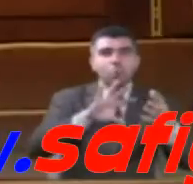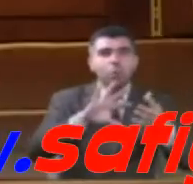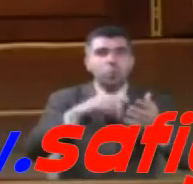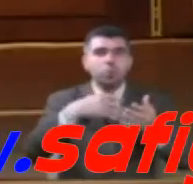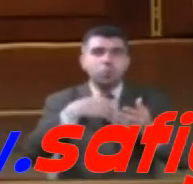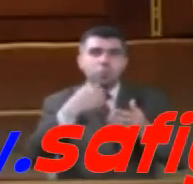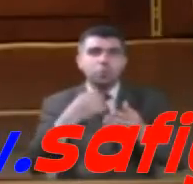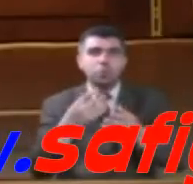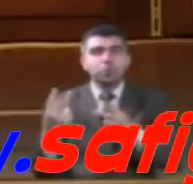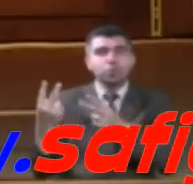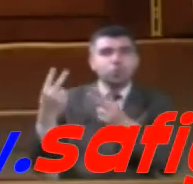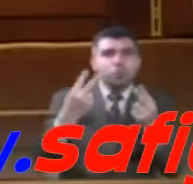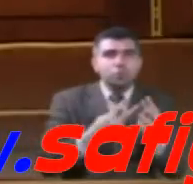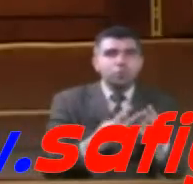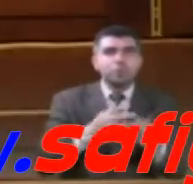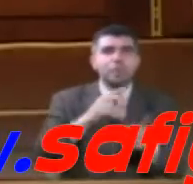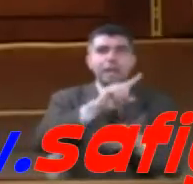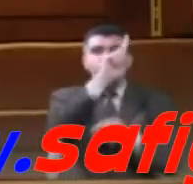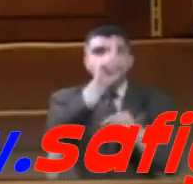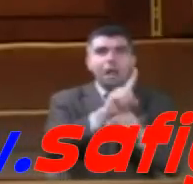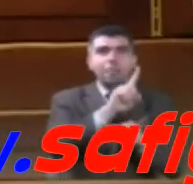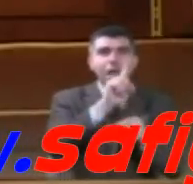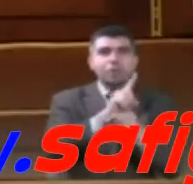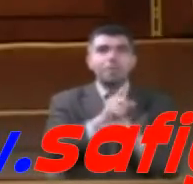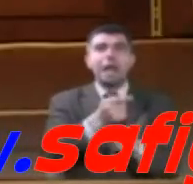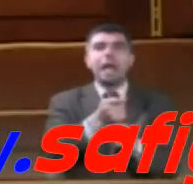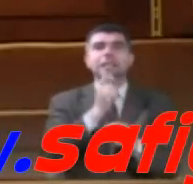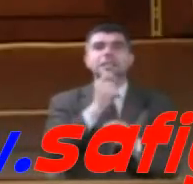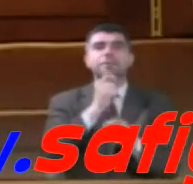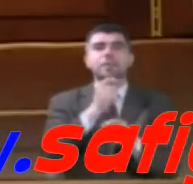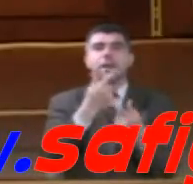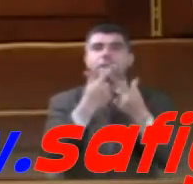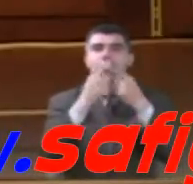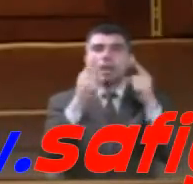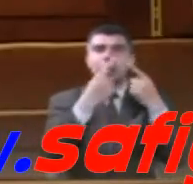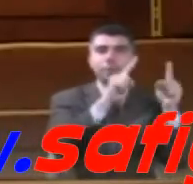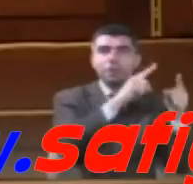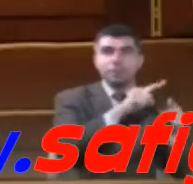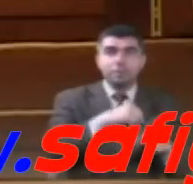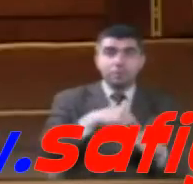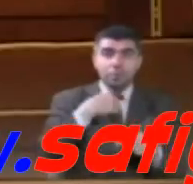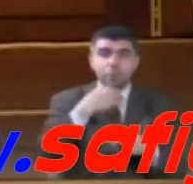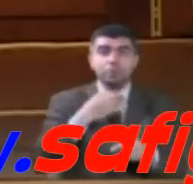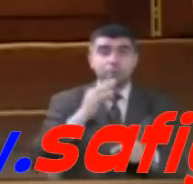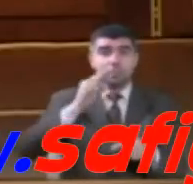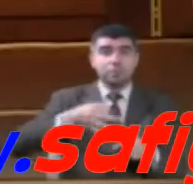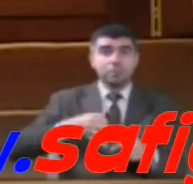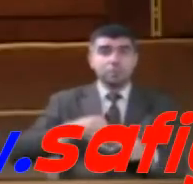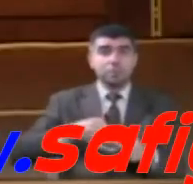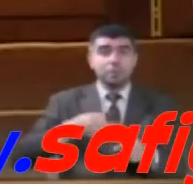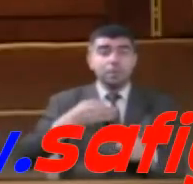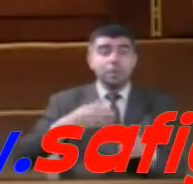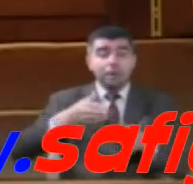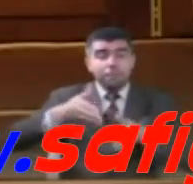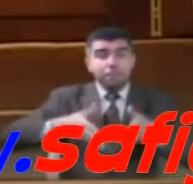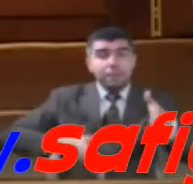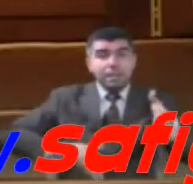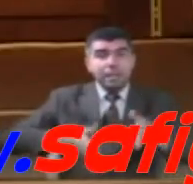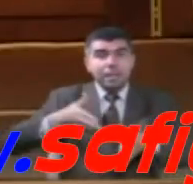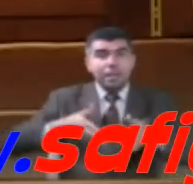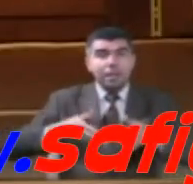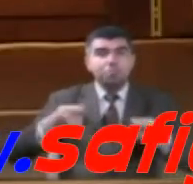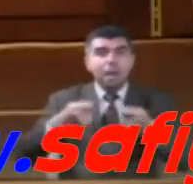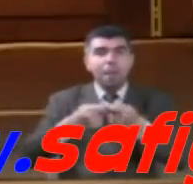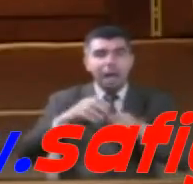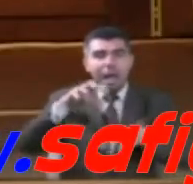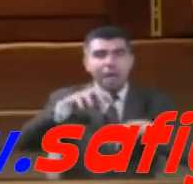من خميس نكا، سبت كزولة، أسفي واثنين الغيات، يعني الشبكة الطرقية